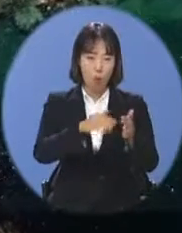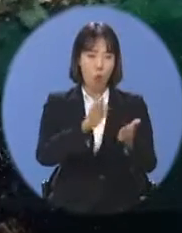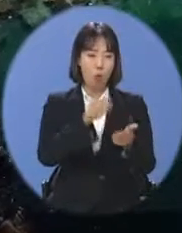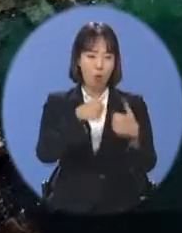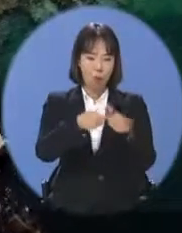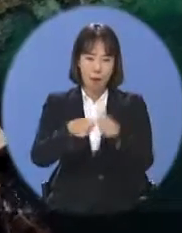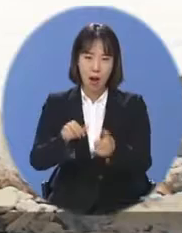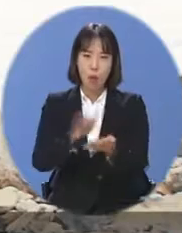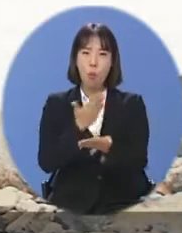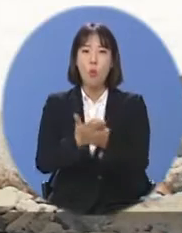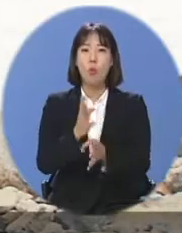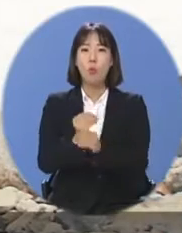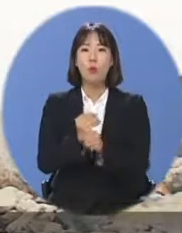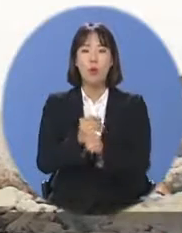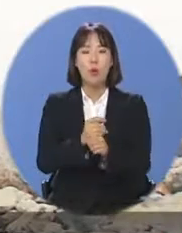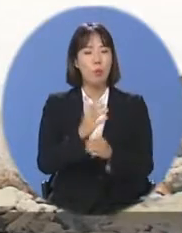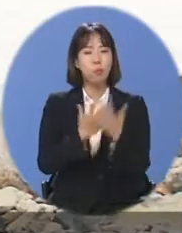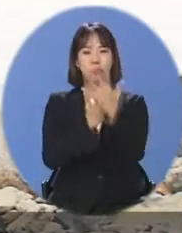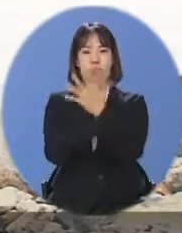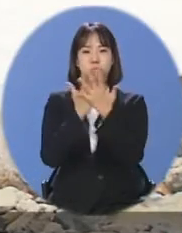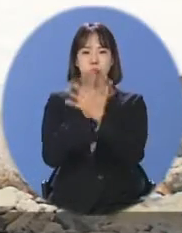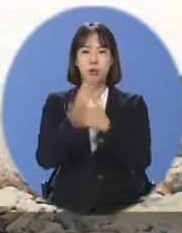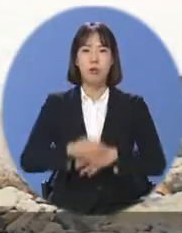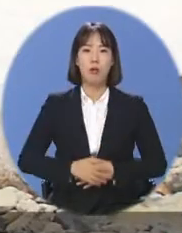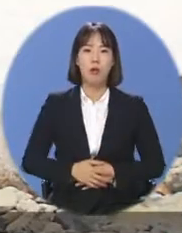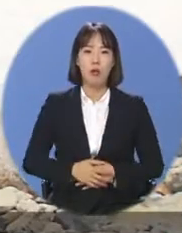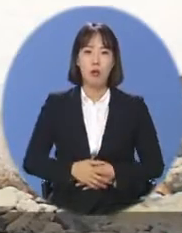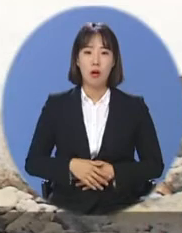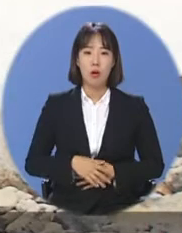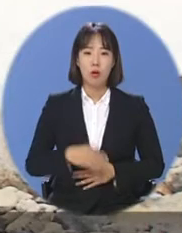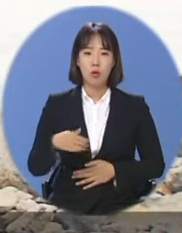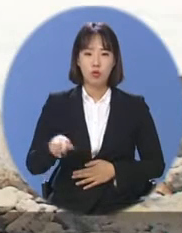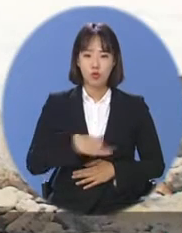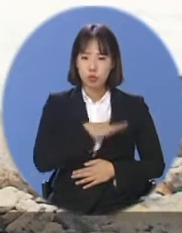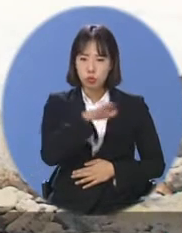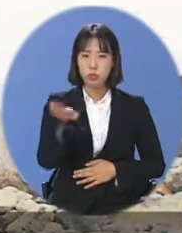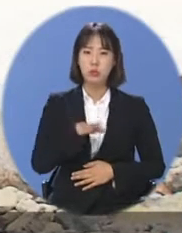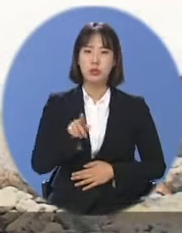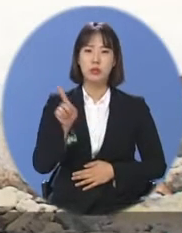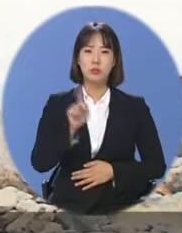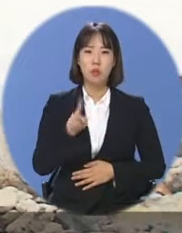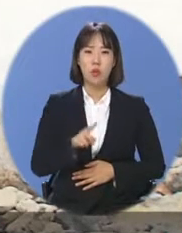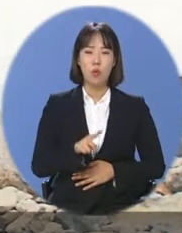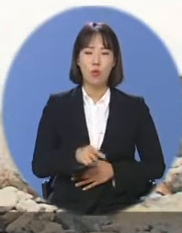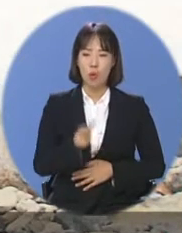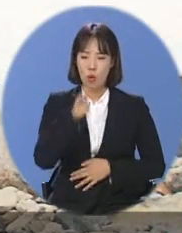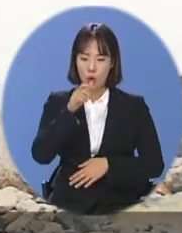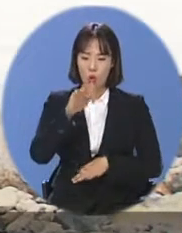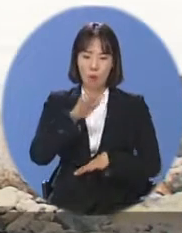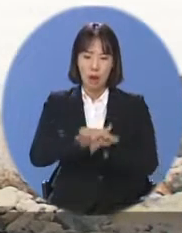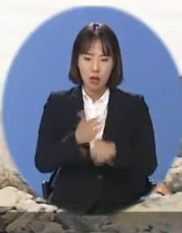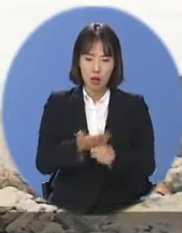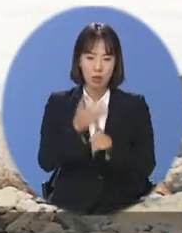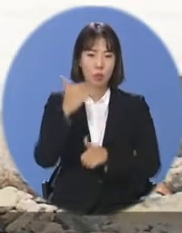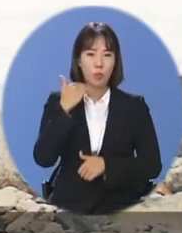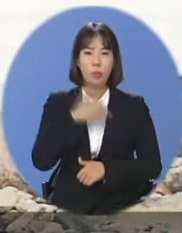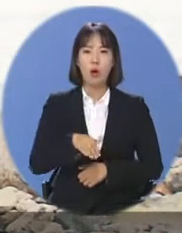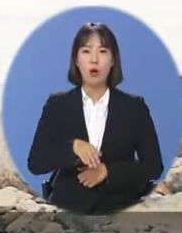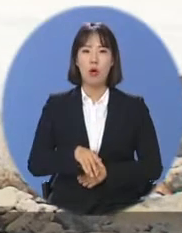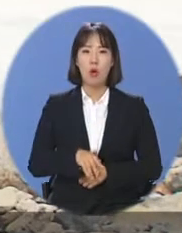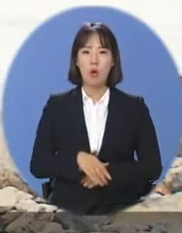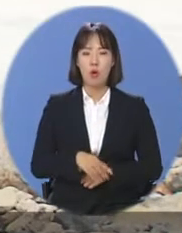재개될지 막막합니다. 주민들이 어디 뭐 여기가 논이 있습니까 뭐가 있습니까 참 뭐라고